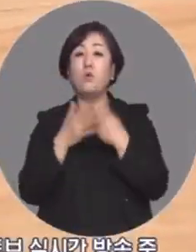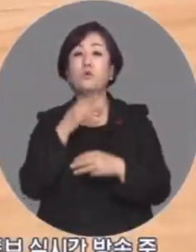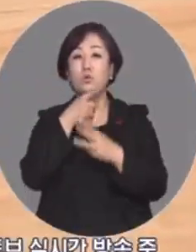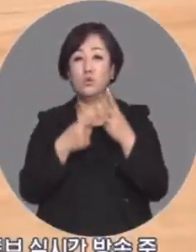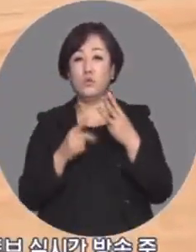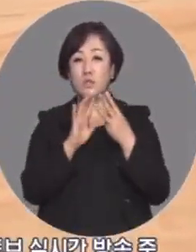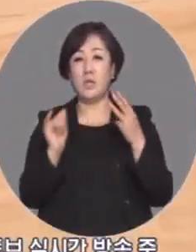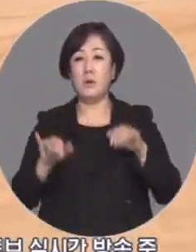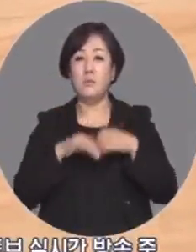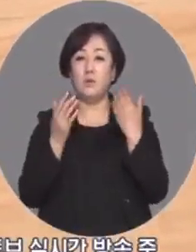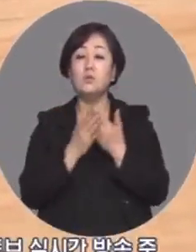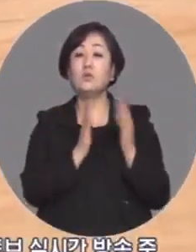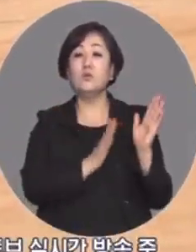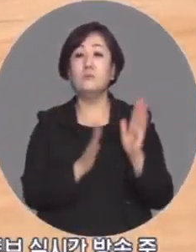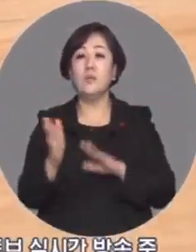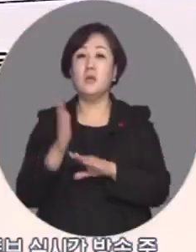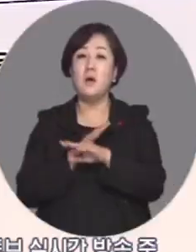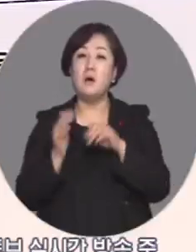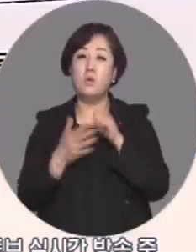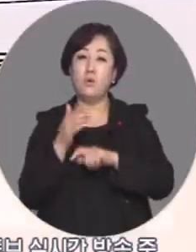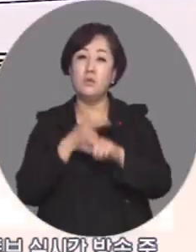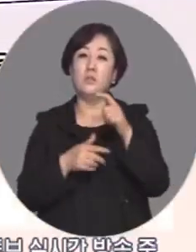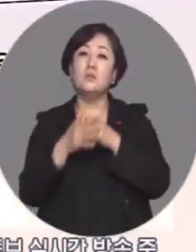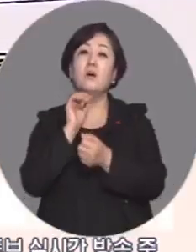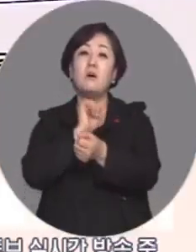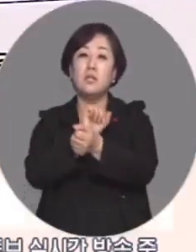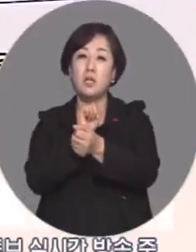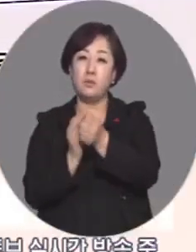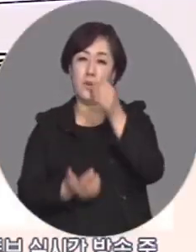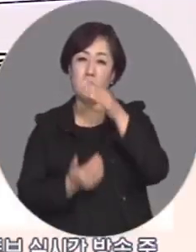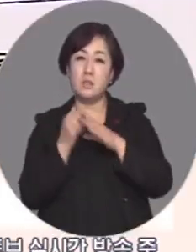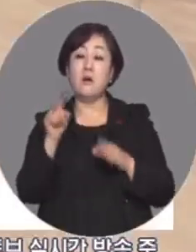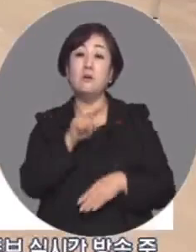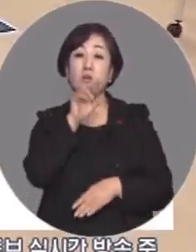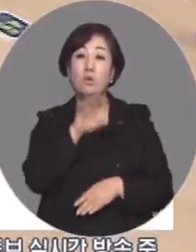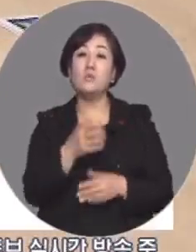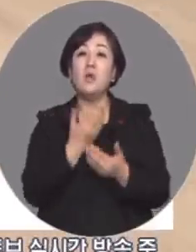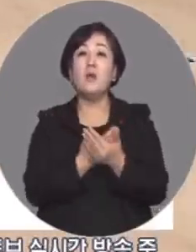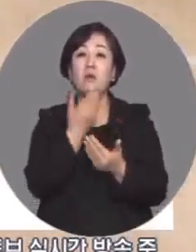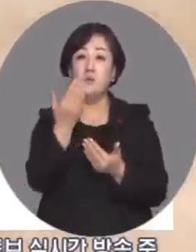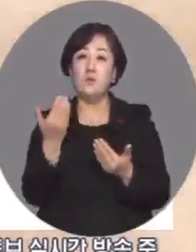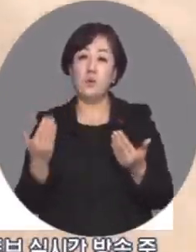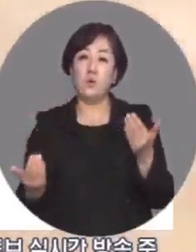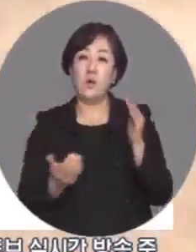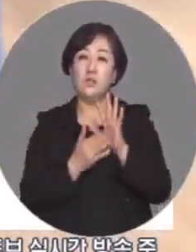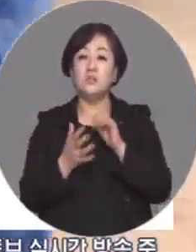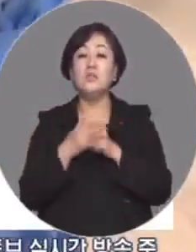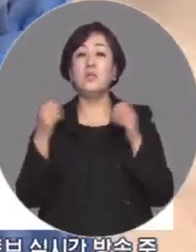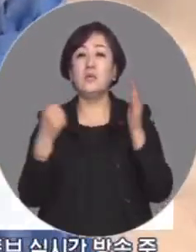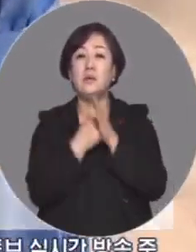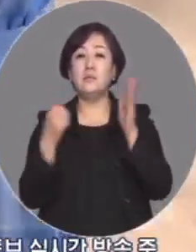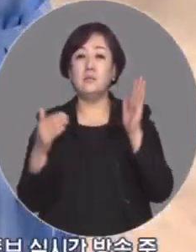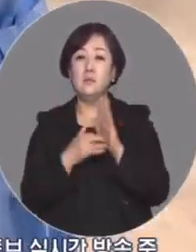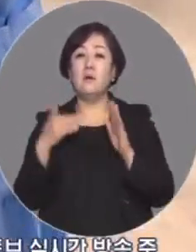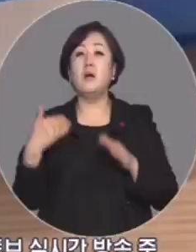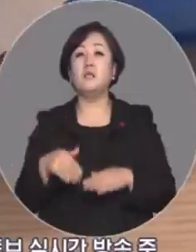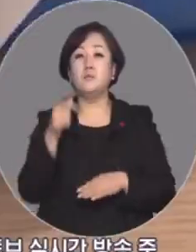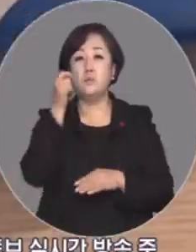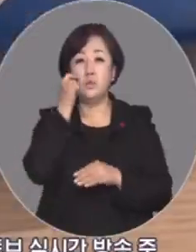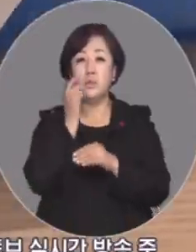확대합니다. 다만 확진자가 대규모로 나오면 이들을 어디에 어떻게 수용할지는 아직 정해진 바가 없다고